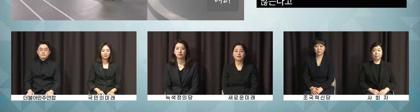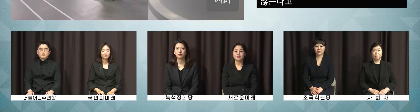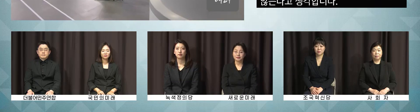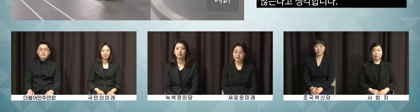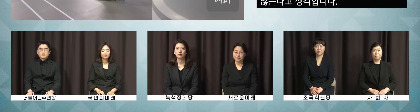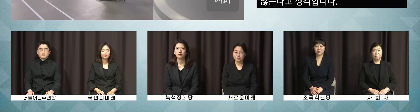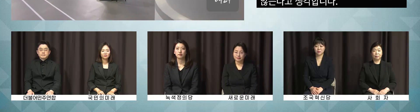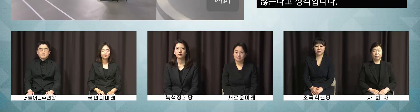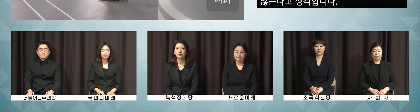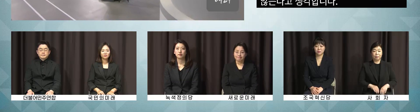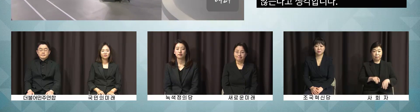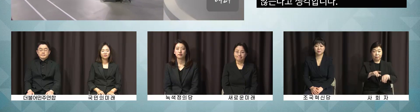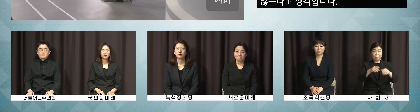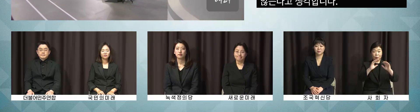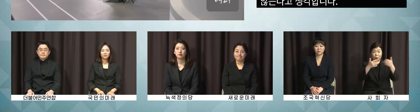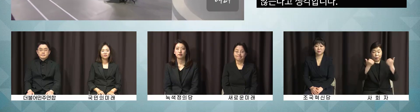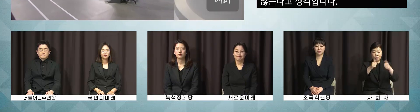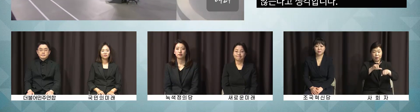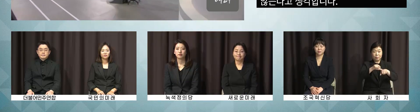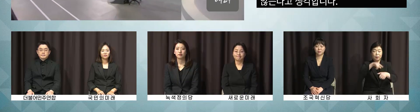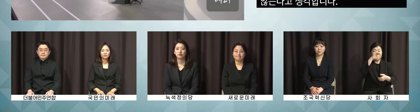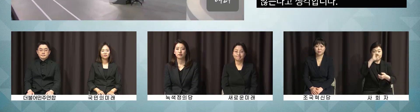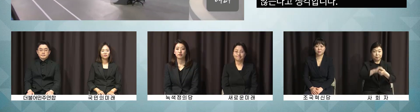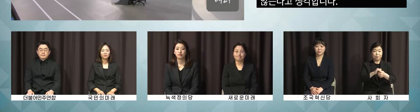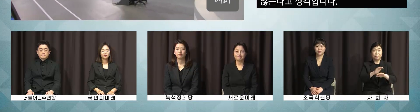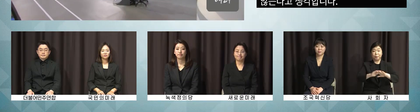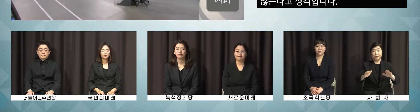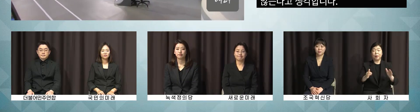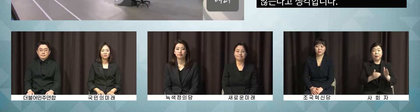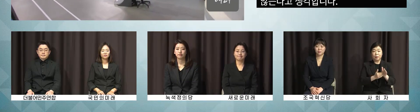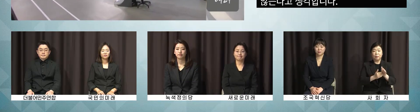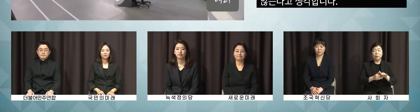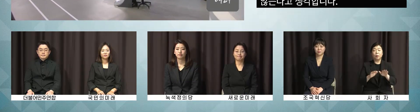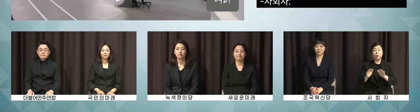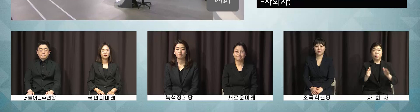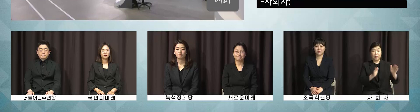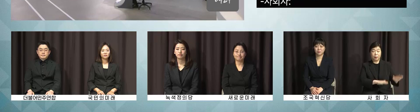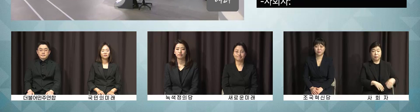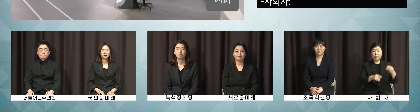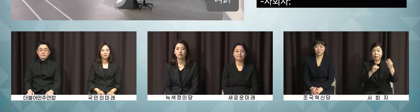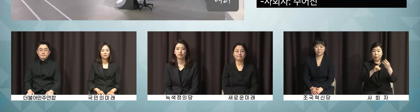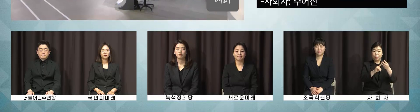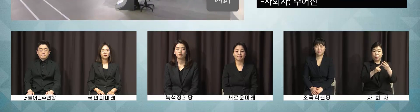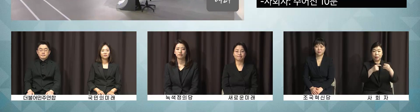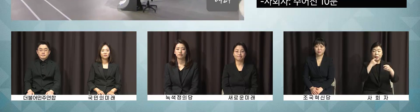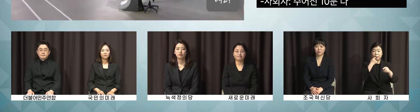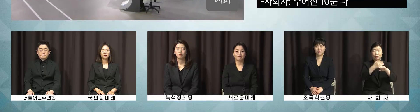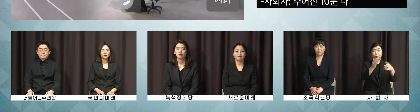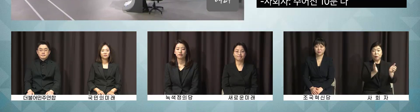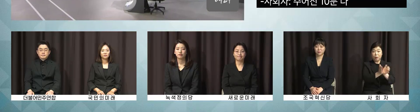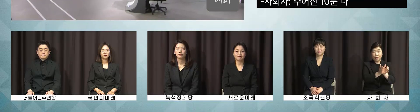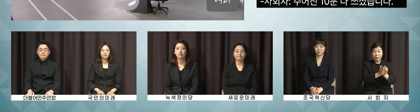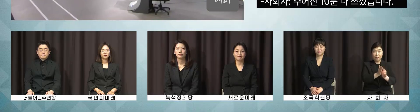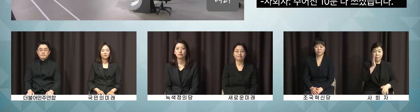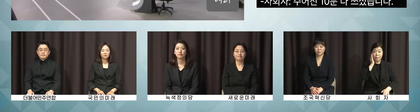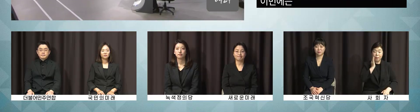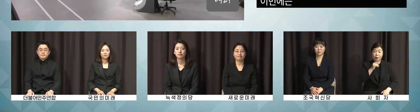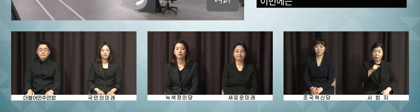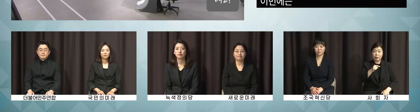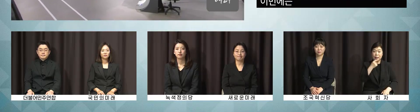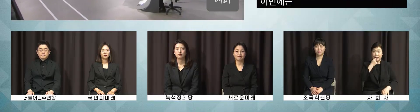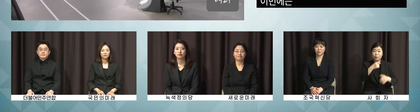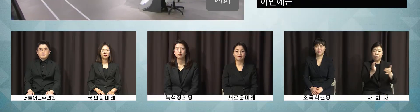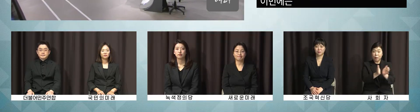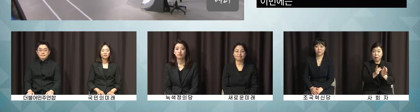네, 주어진 주도권 토론 10분 시간 다 쓰셨습니다. 자, 이번에는 기호 3번 더불어민주연합 최혁진 후보의